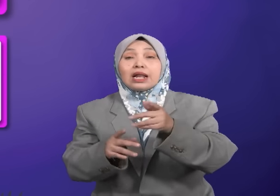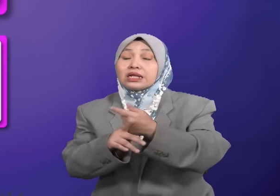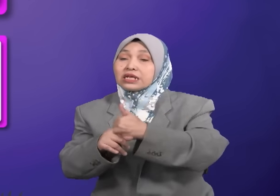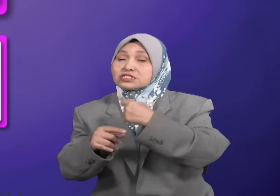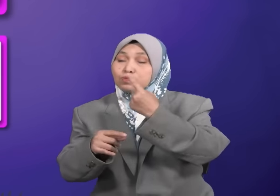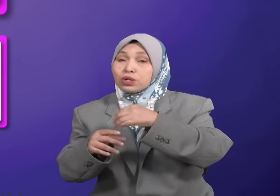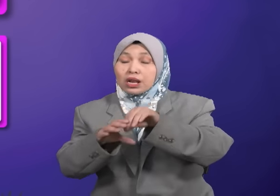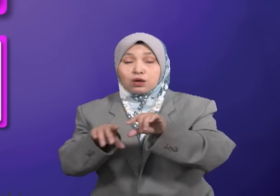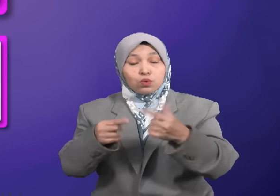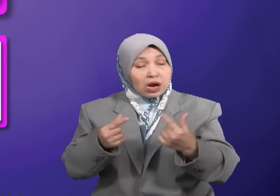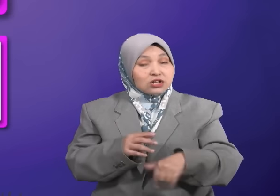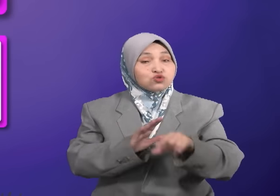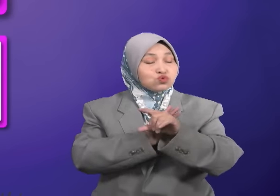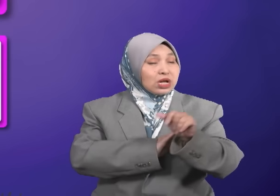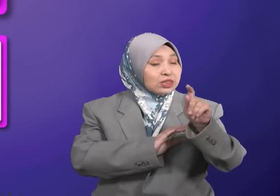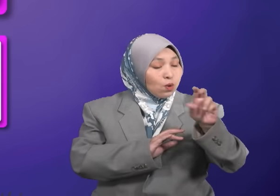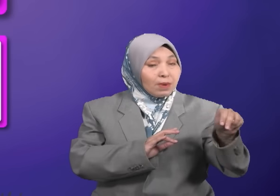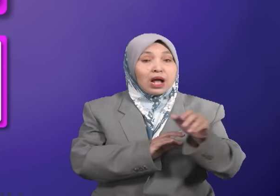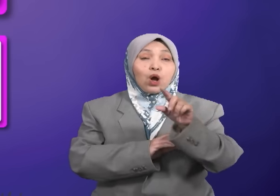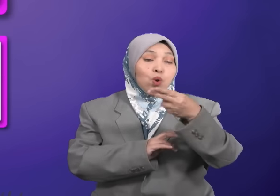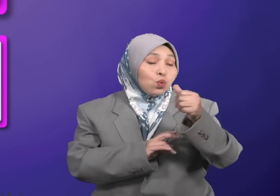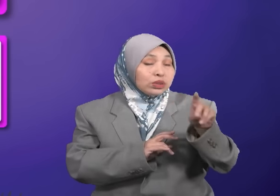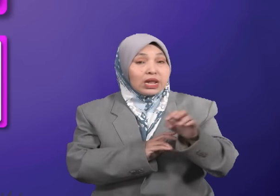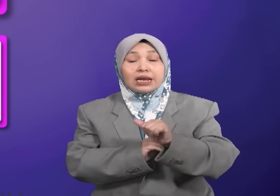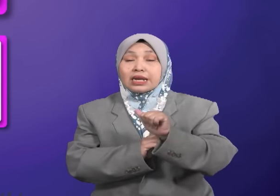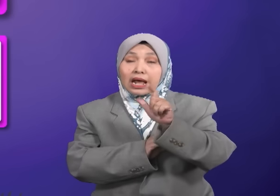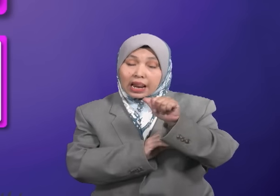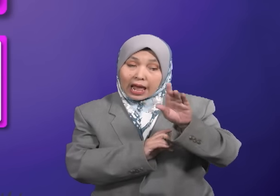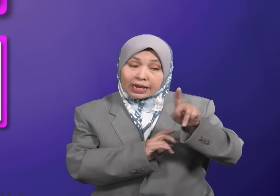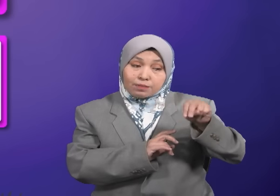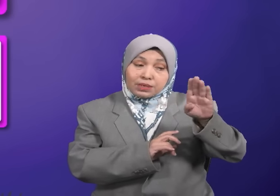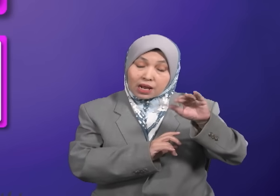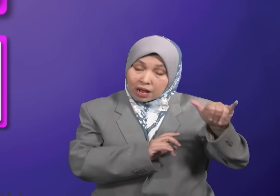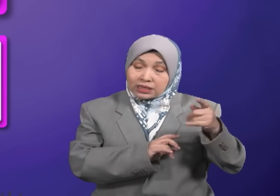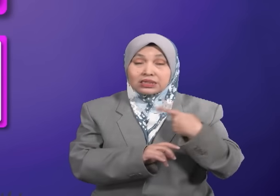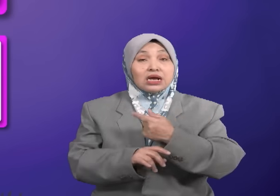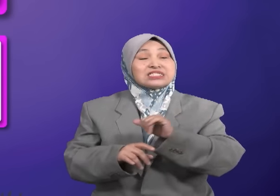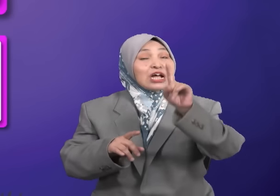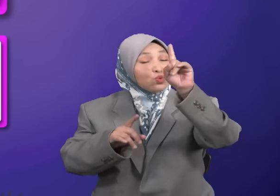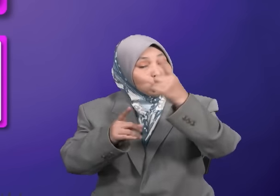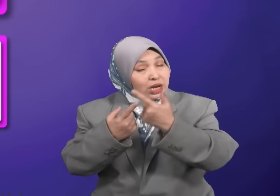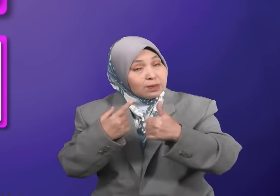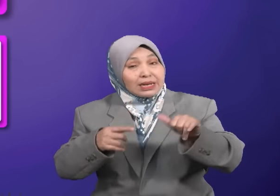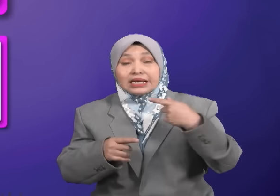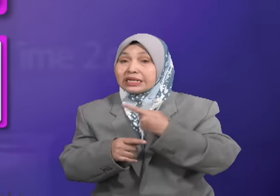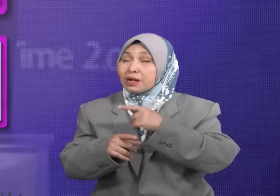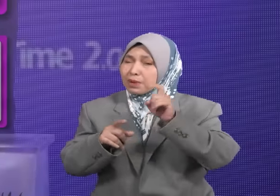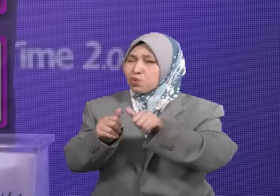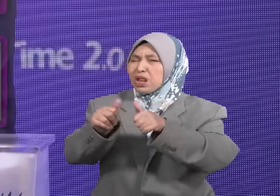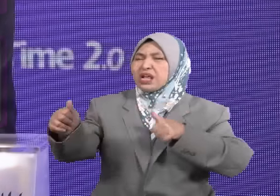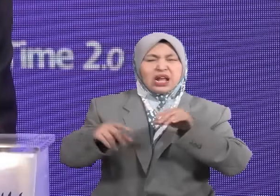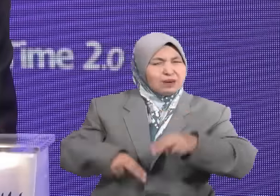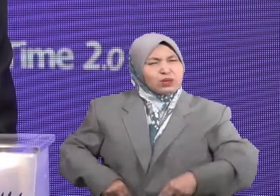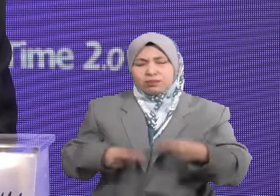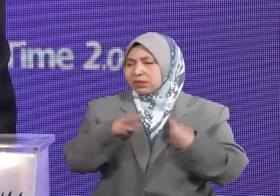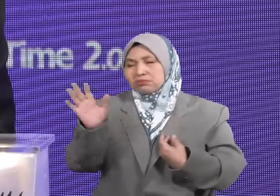At-Taubah, surah Hud dan juga surah Al-Anbiya. Nanti dalam surah Al-Hujurat kita akan berjumpa juga. Salah satu perkara yang perlu kita elakkan dalam hidup kita,